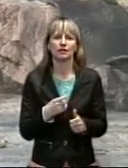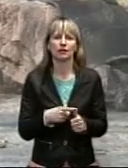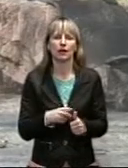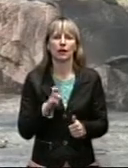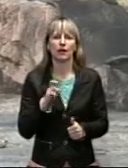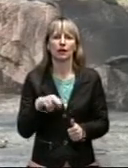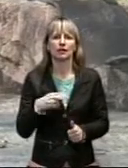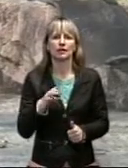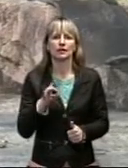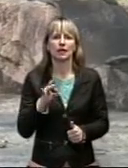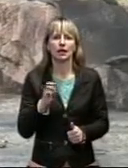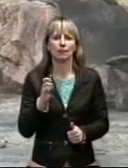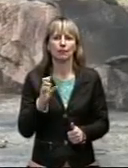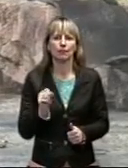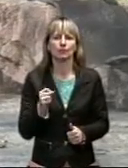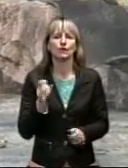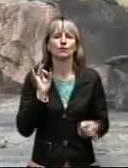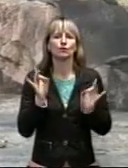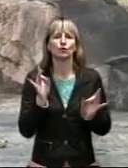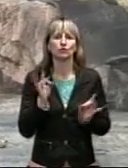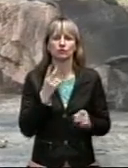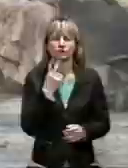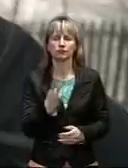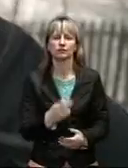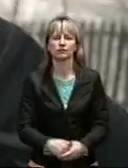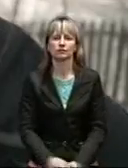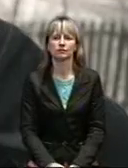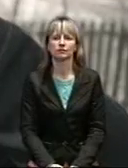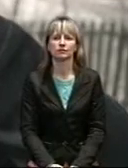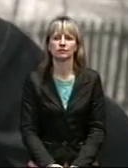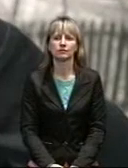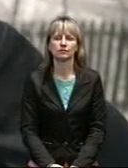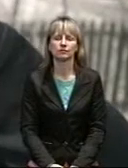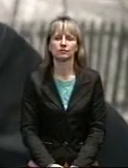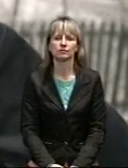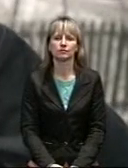дримба. Як вона звучить? Зараз я вам це продемонструю.